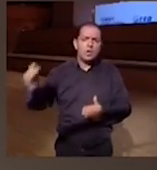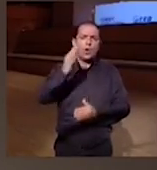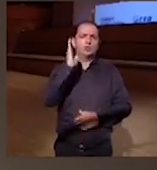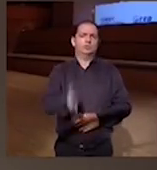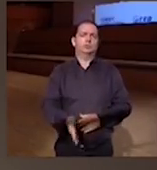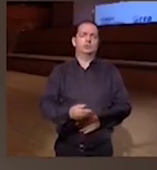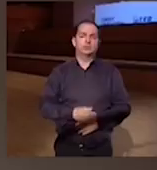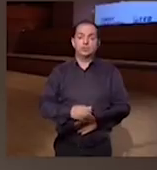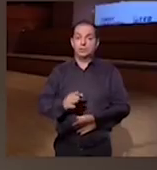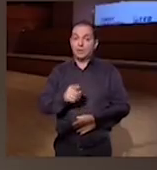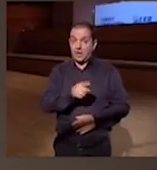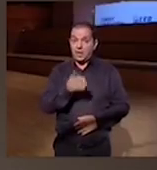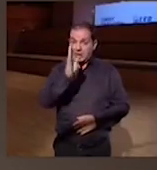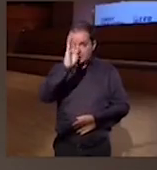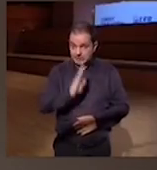μας δίδαξε